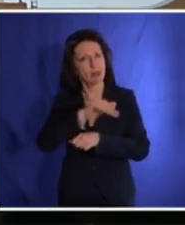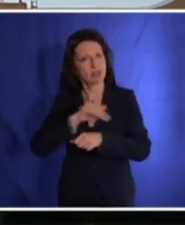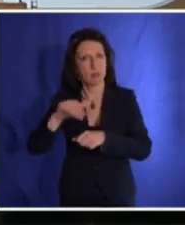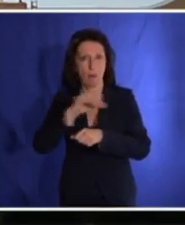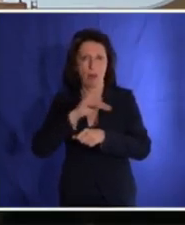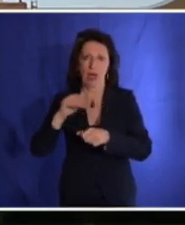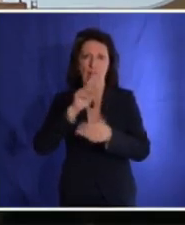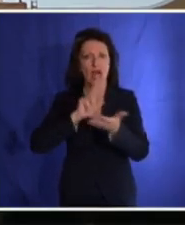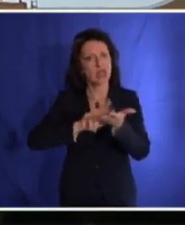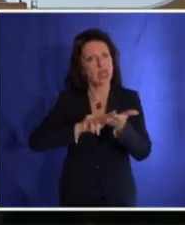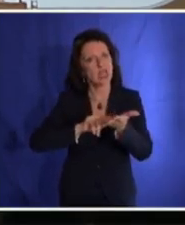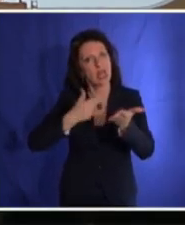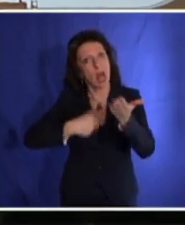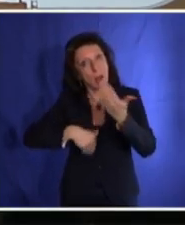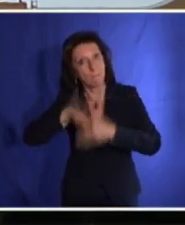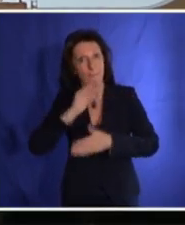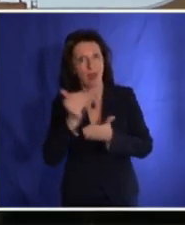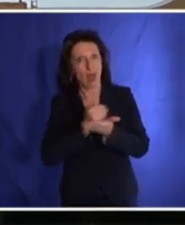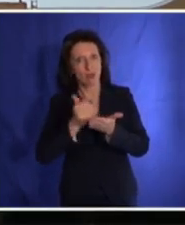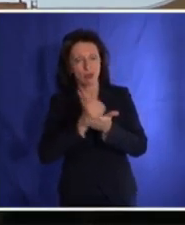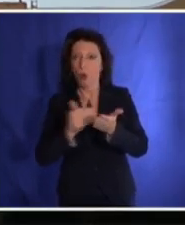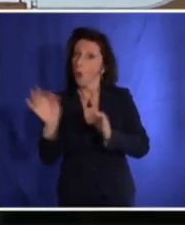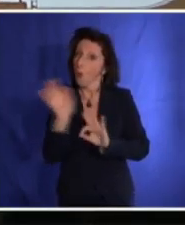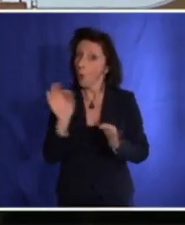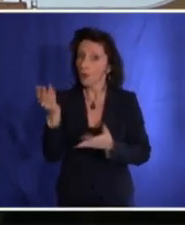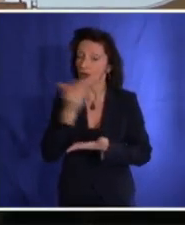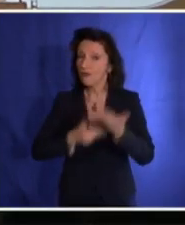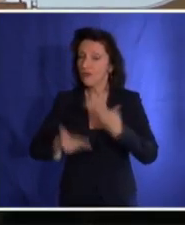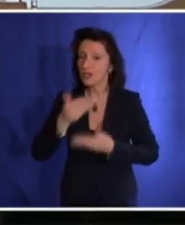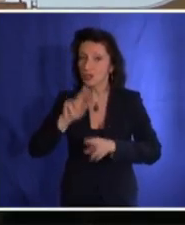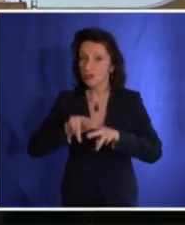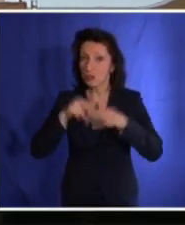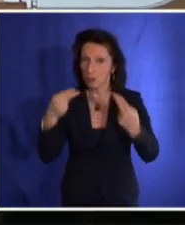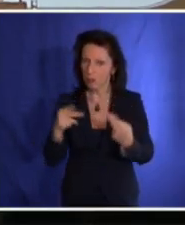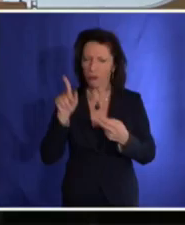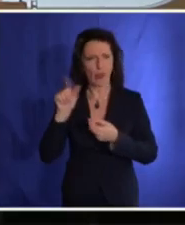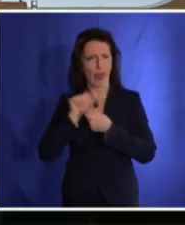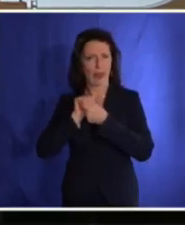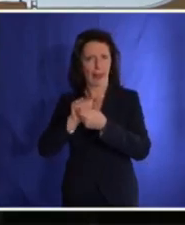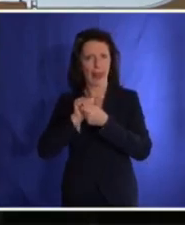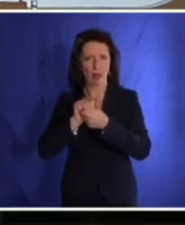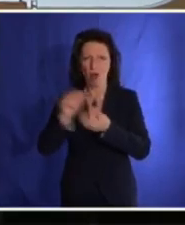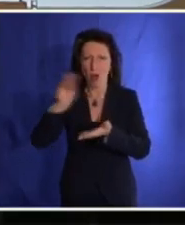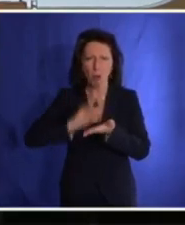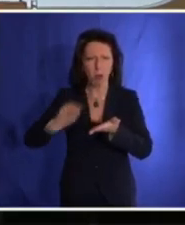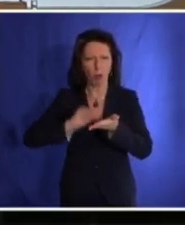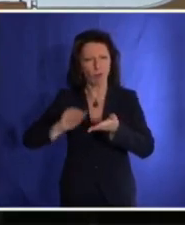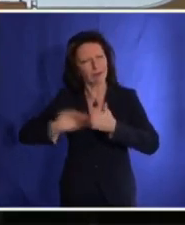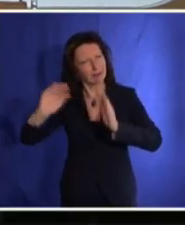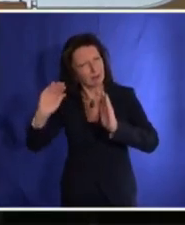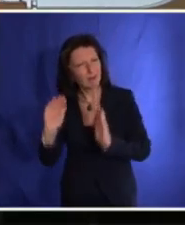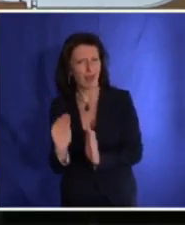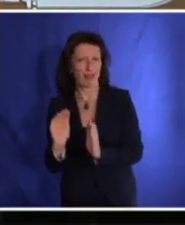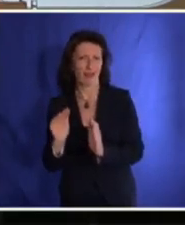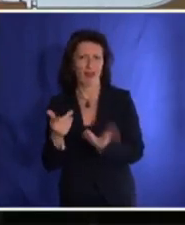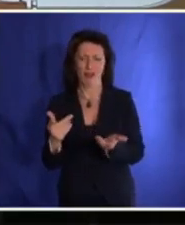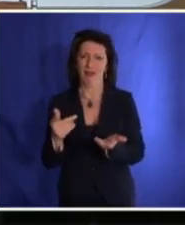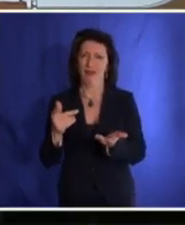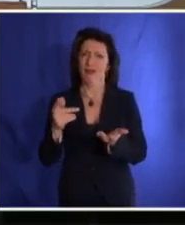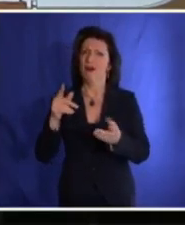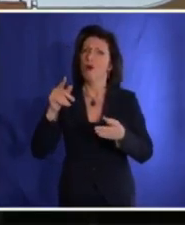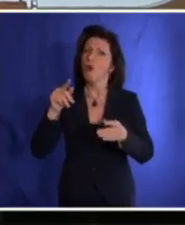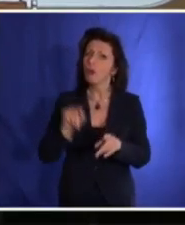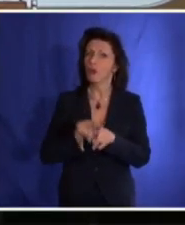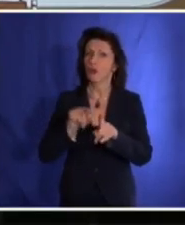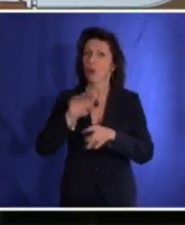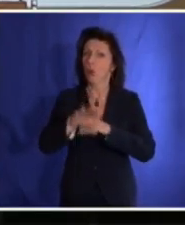Zukunft nützen kann, wenn sich der Wirtschaftsbund für den Bürokratieabbau stark macht und vor allem die Schaffenskraft